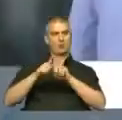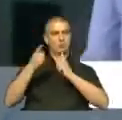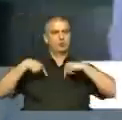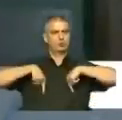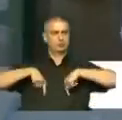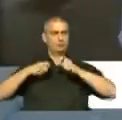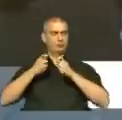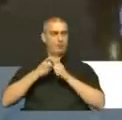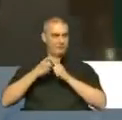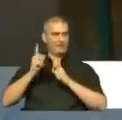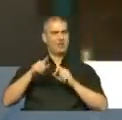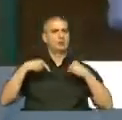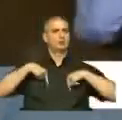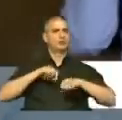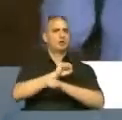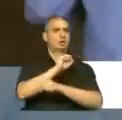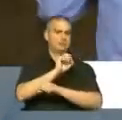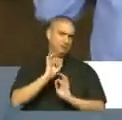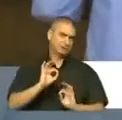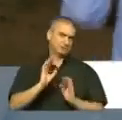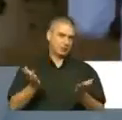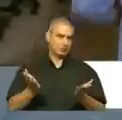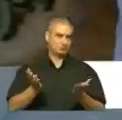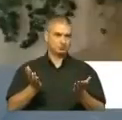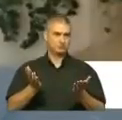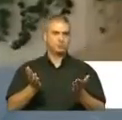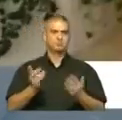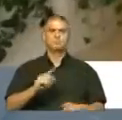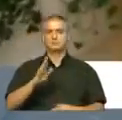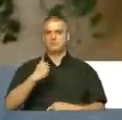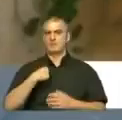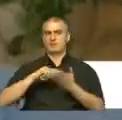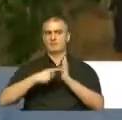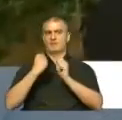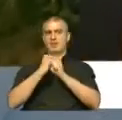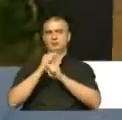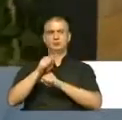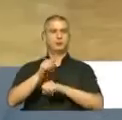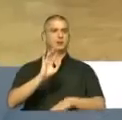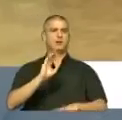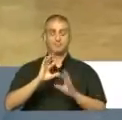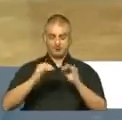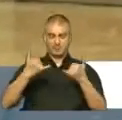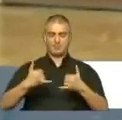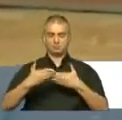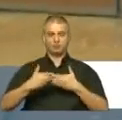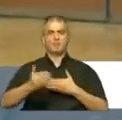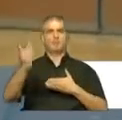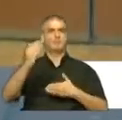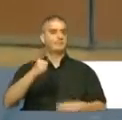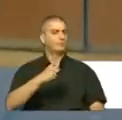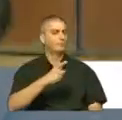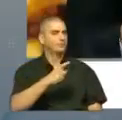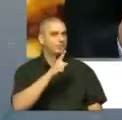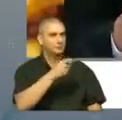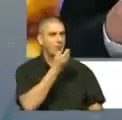המפלגה וכיור האופוזיציה בפועל לפחות, וזה מה שאני מתכוונת לעשות החל מרגע זה. אבל זה אולי